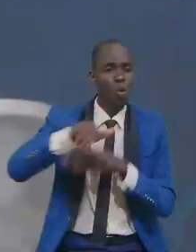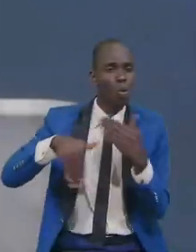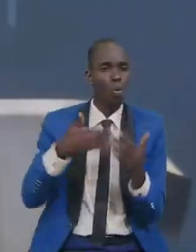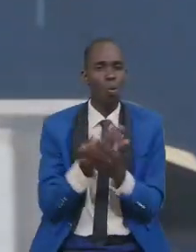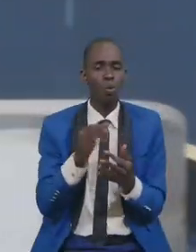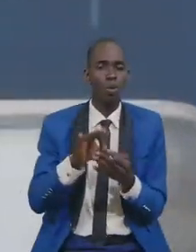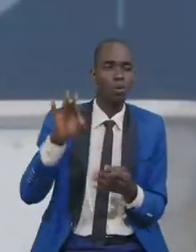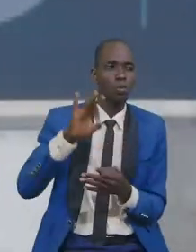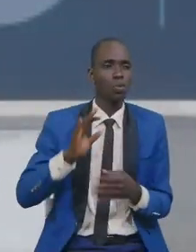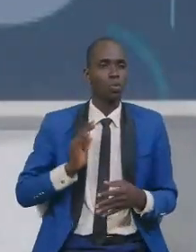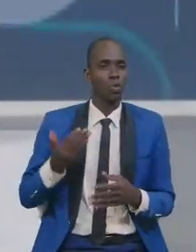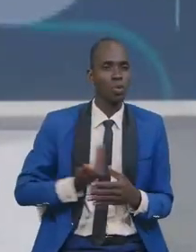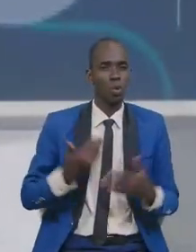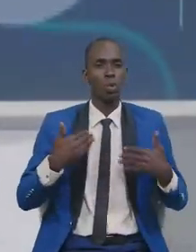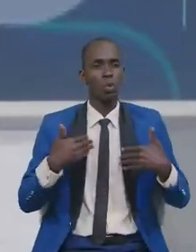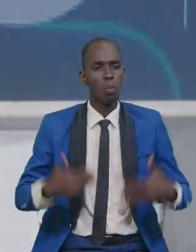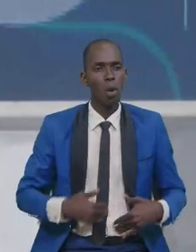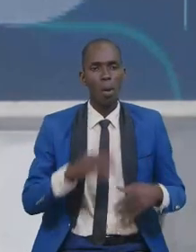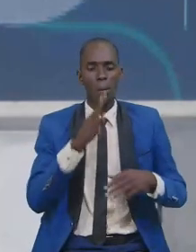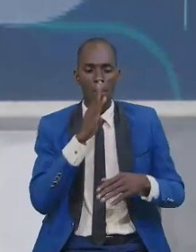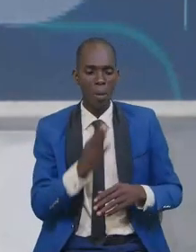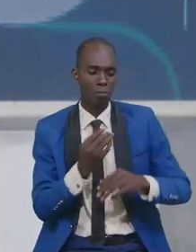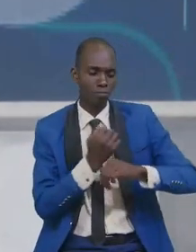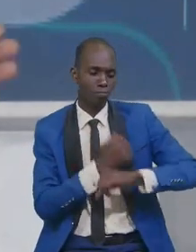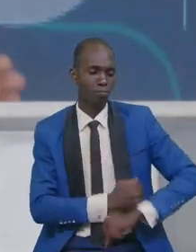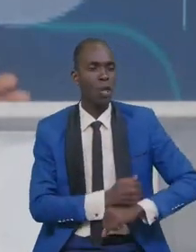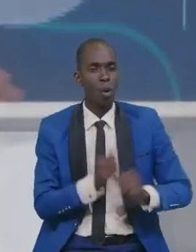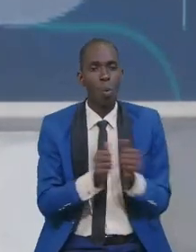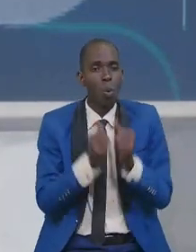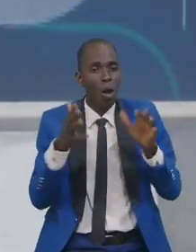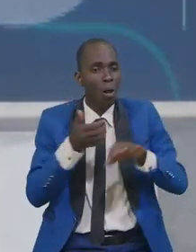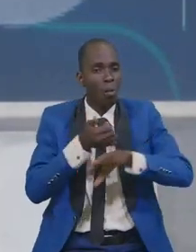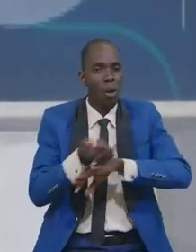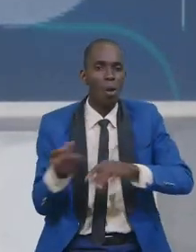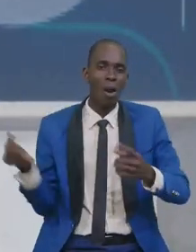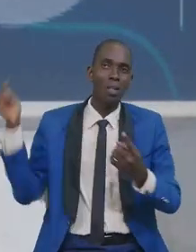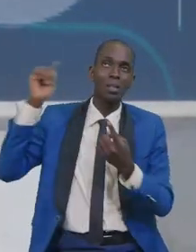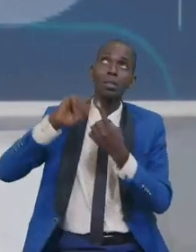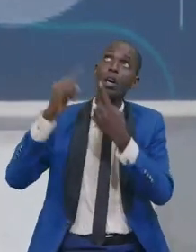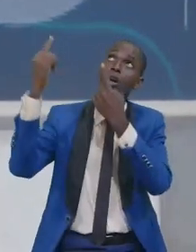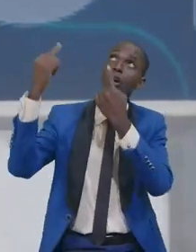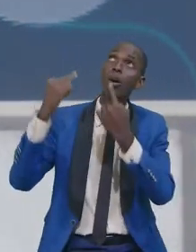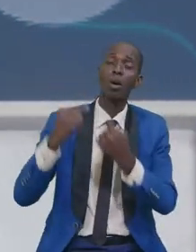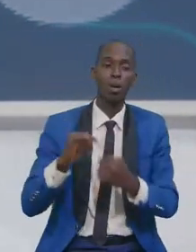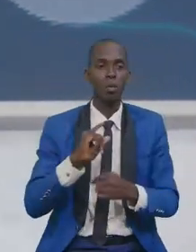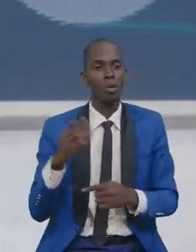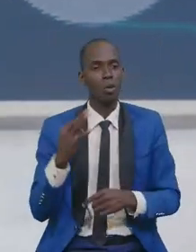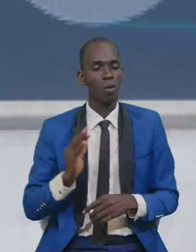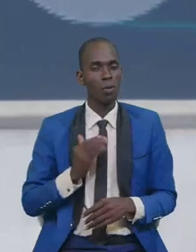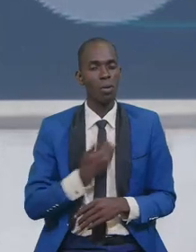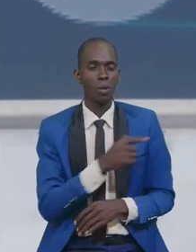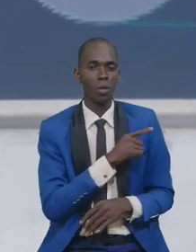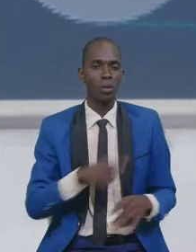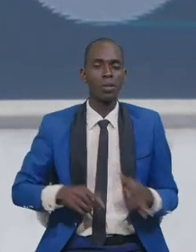l'esprit, l'âme et le corps soient conservés irrépréhensibles lors de l'avènement de